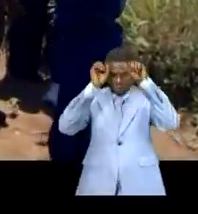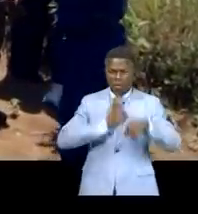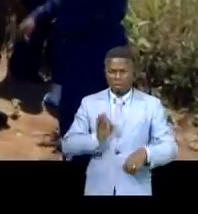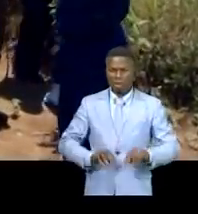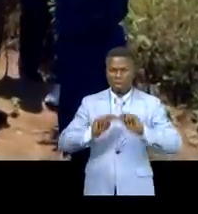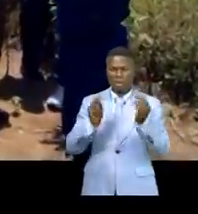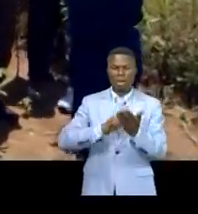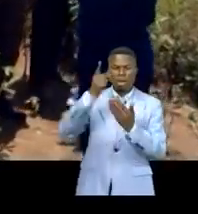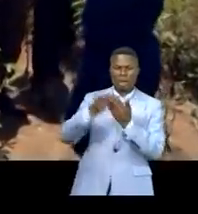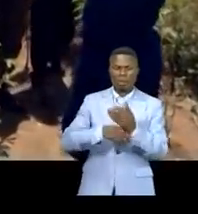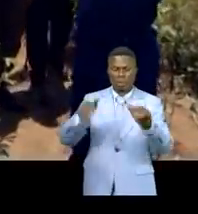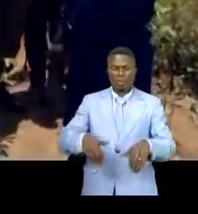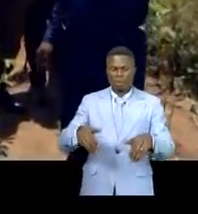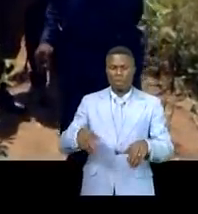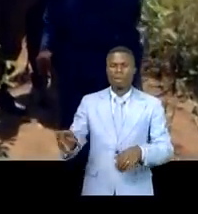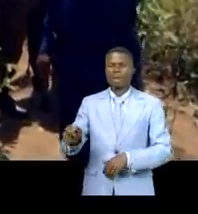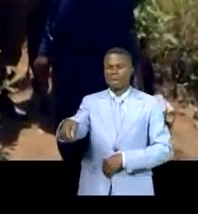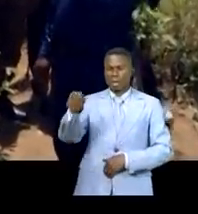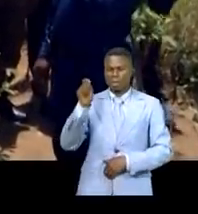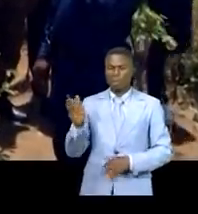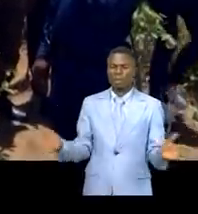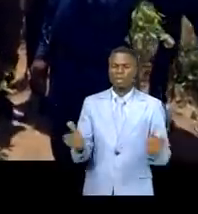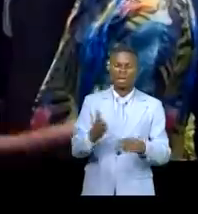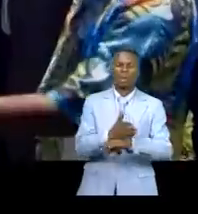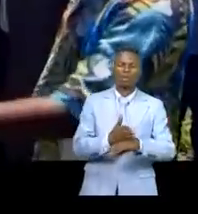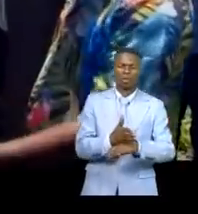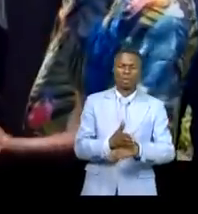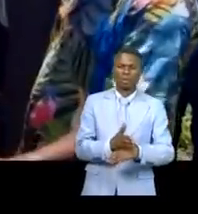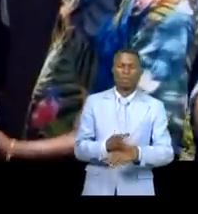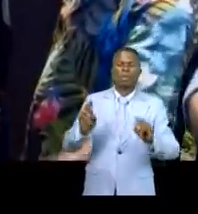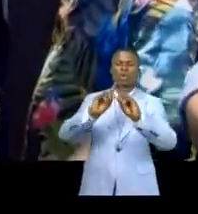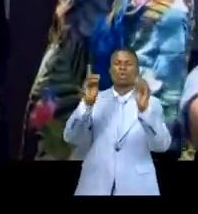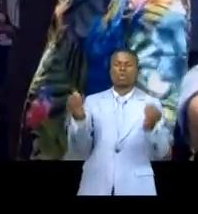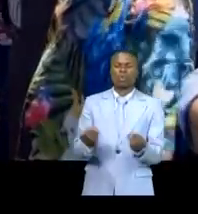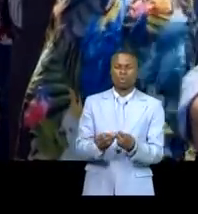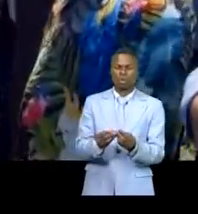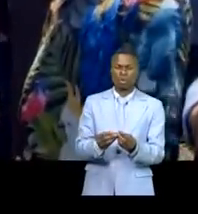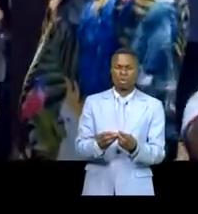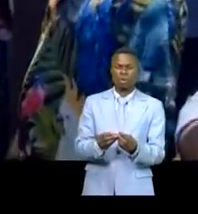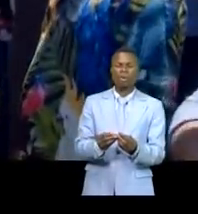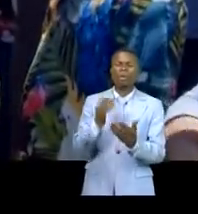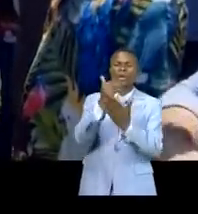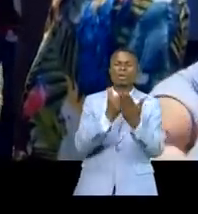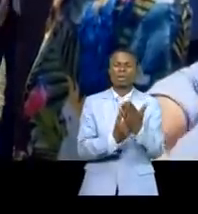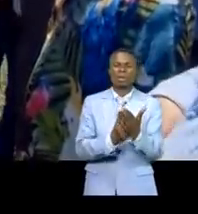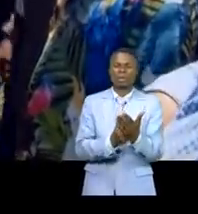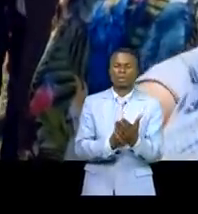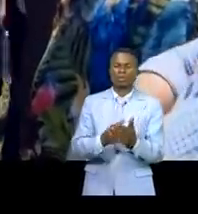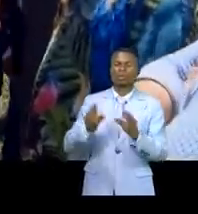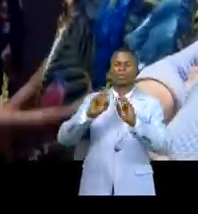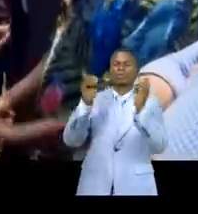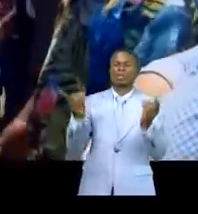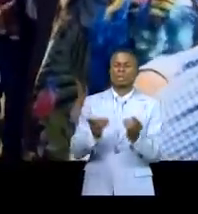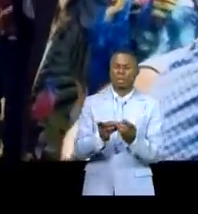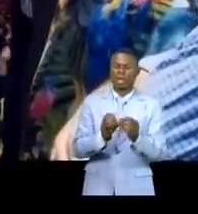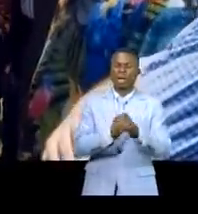de la planification agriculture, pêche et élevage, l'ingénieur Ambroise Kazambou, cette délégation était composée, outre des délégués de la présidence de la